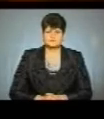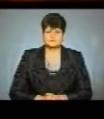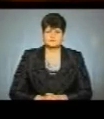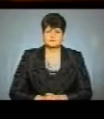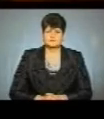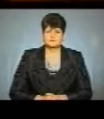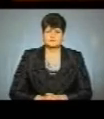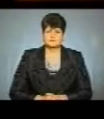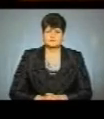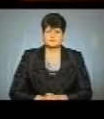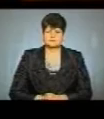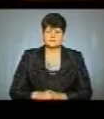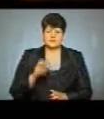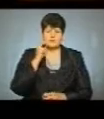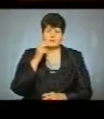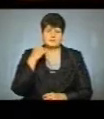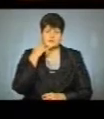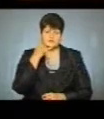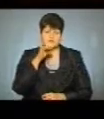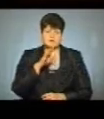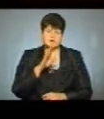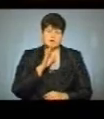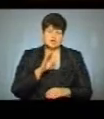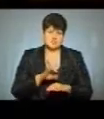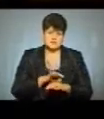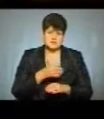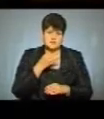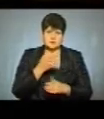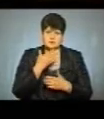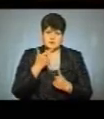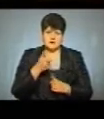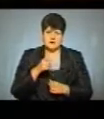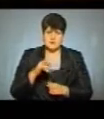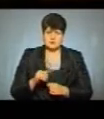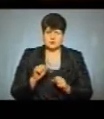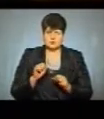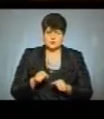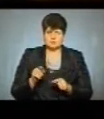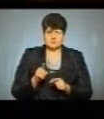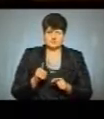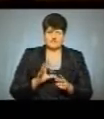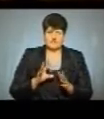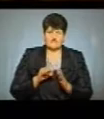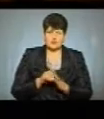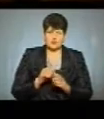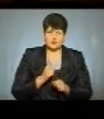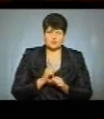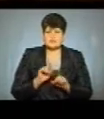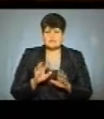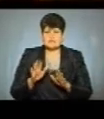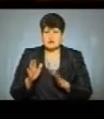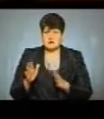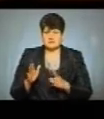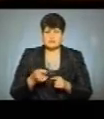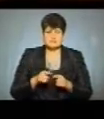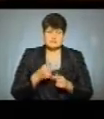В обід подзвонив до жінки, сказала, що нема газу. Я сказав, що, мабуть, може хтось якусь різку робить, може щось сталося. Ось,